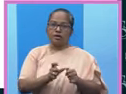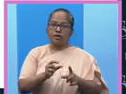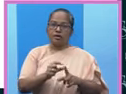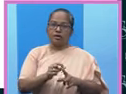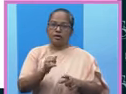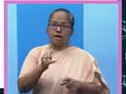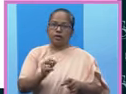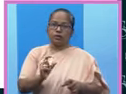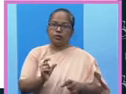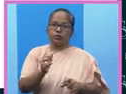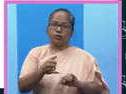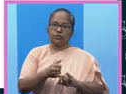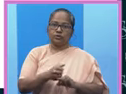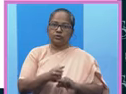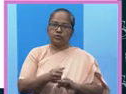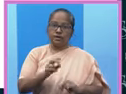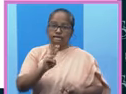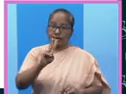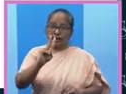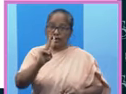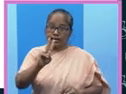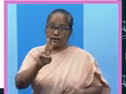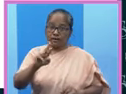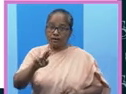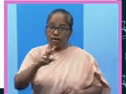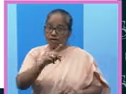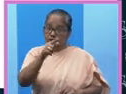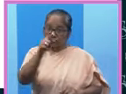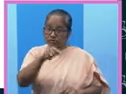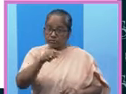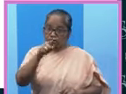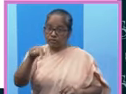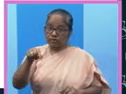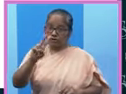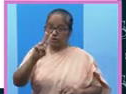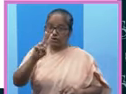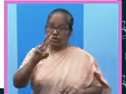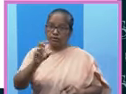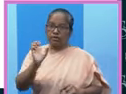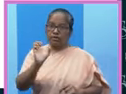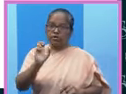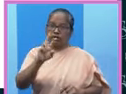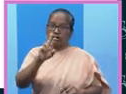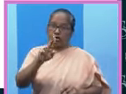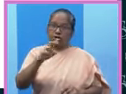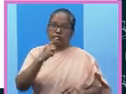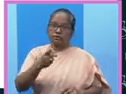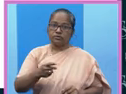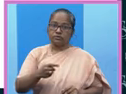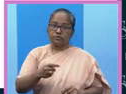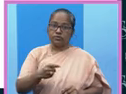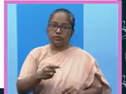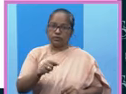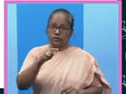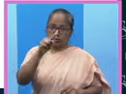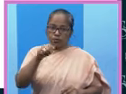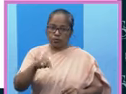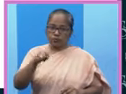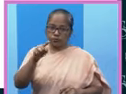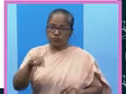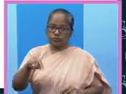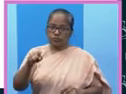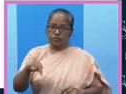அப்போ இரண்டு ஆரங்கள் கொண்டு நான் என்ன செஞ்சுருக்கேன், ஒரு வட்டத்தை வெட்டியிருக்கேன், அதில் இருந்து நமக்கு ஒரு துண்டு கிடைக்குது இல்லையா?